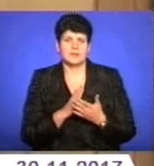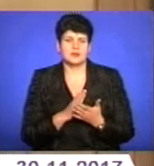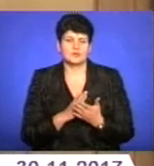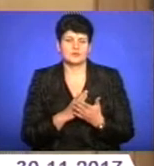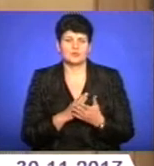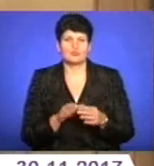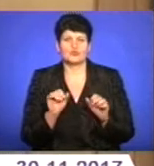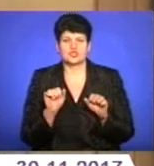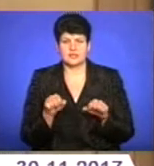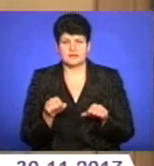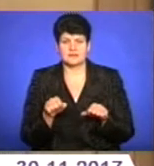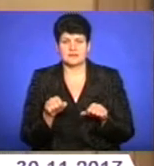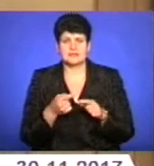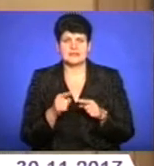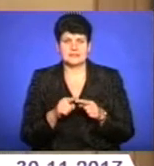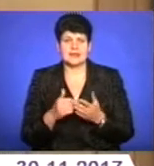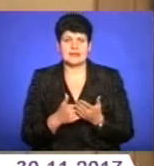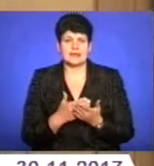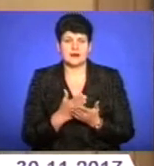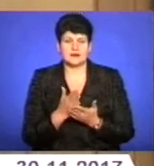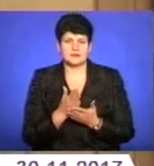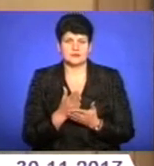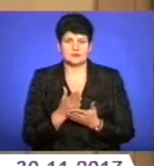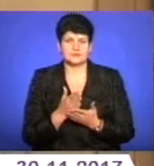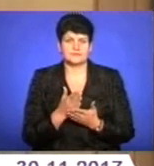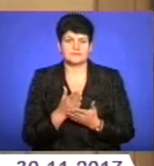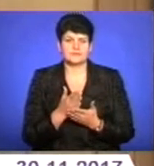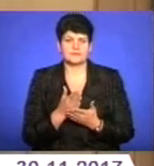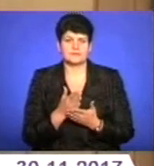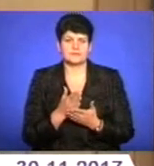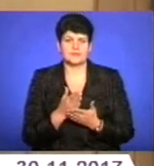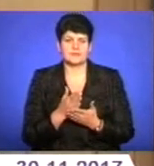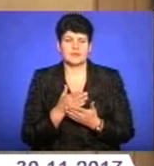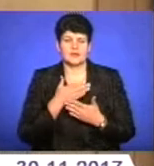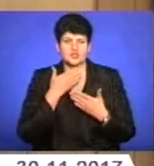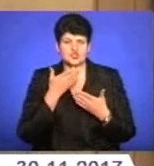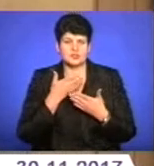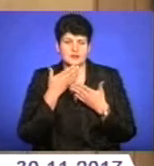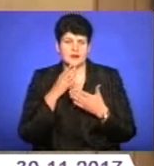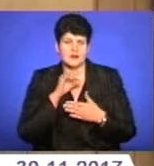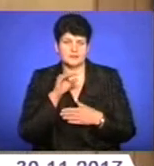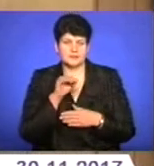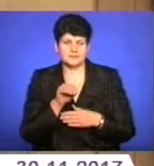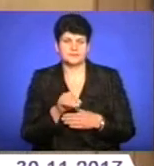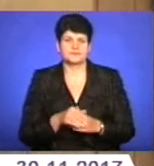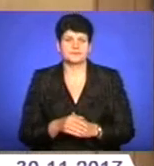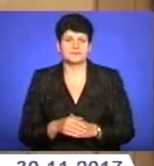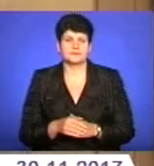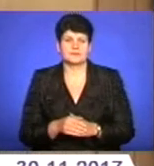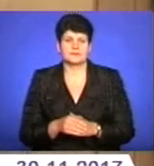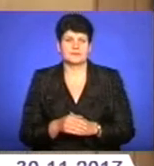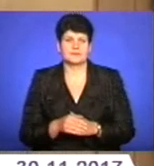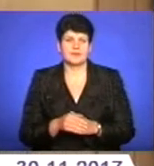мають можливість це якісно начитати, записати, зробити аудіозапис.